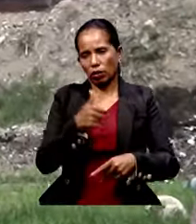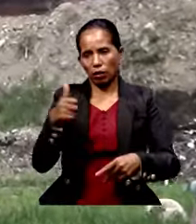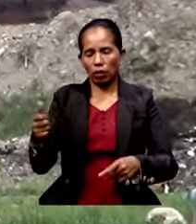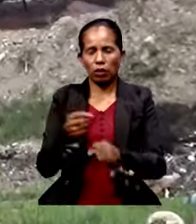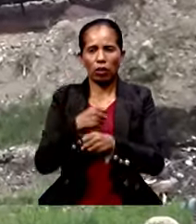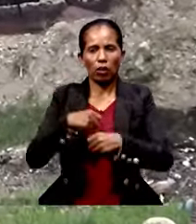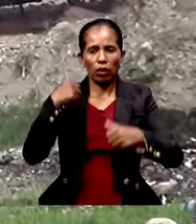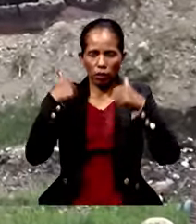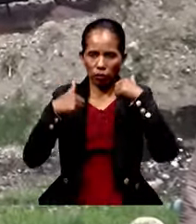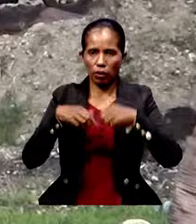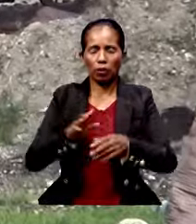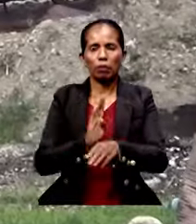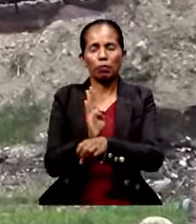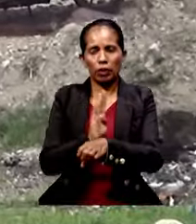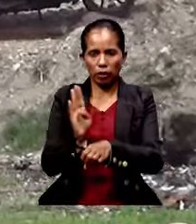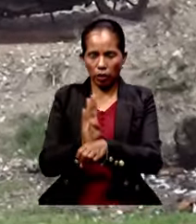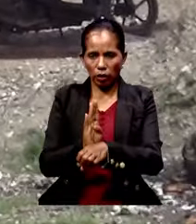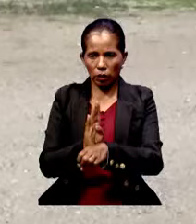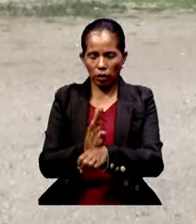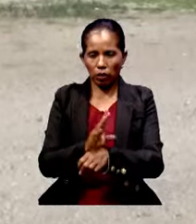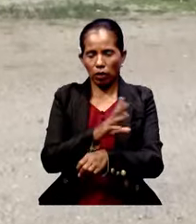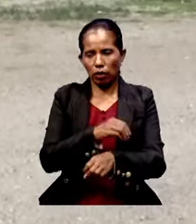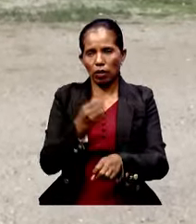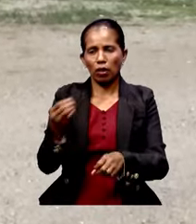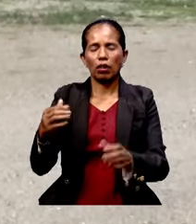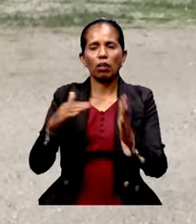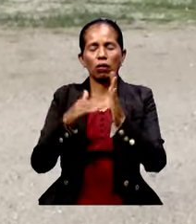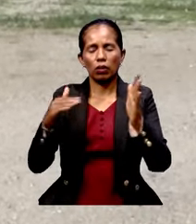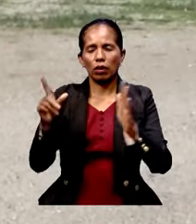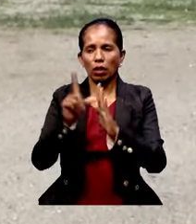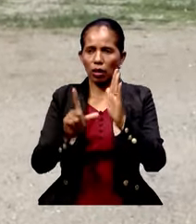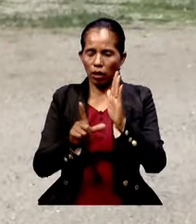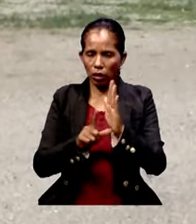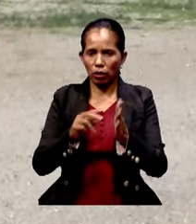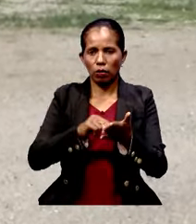halu atividade negosio, tamo considera kontra lei numero 38 bararing